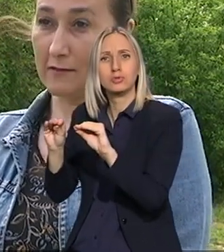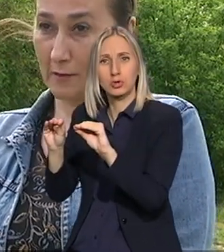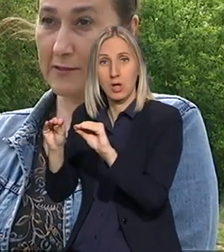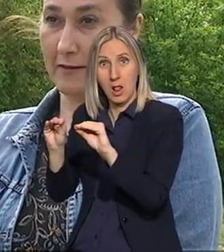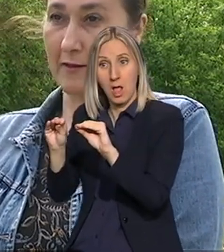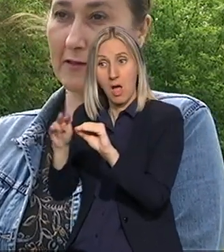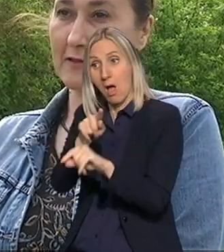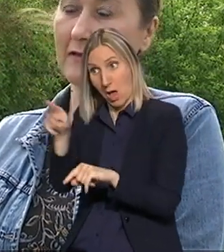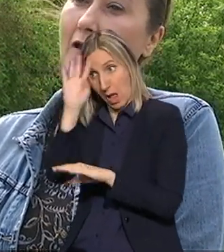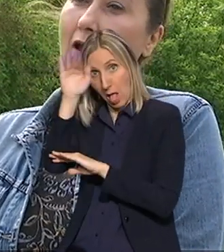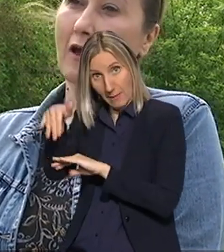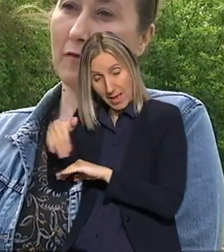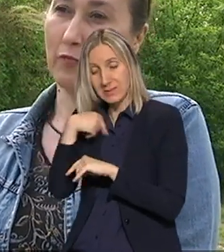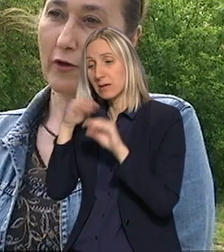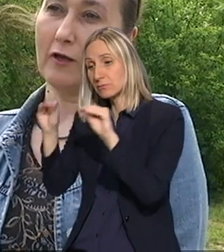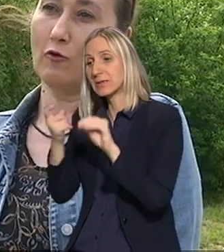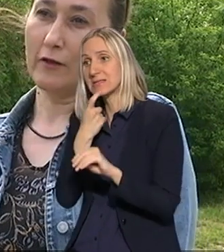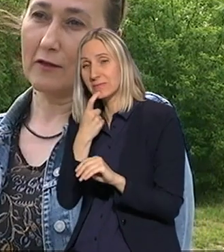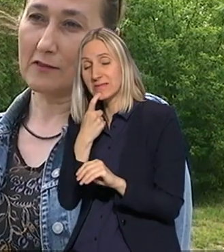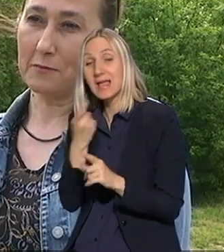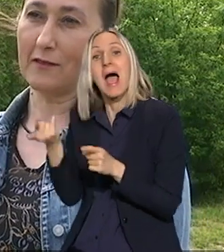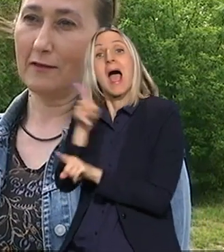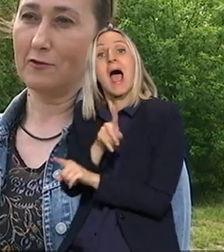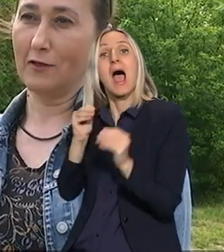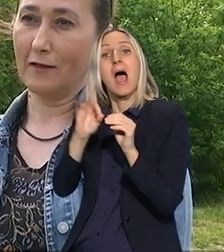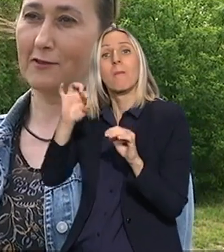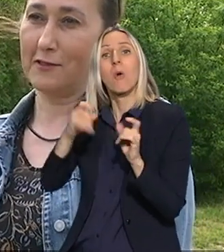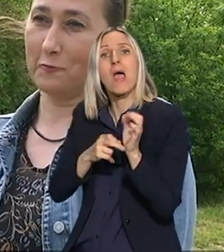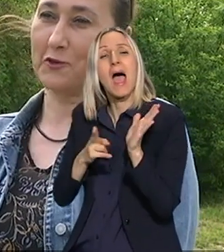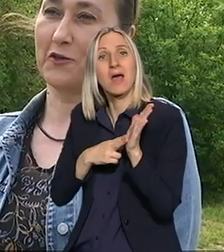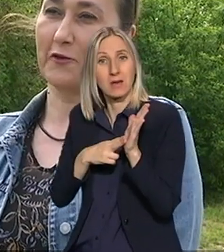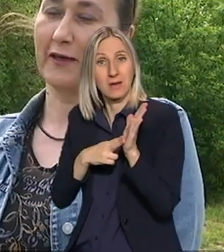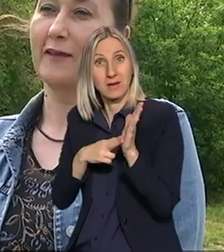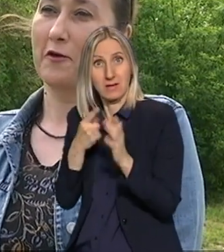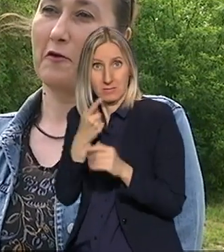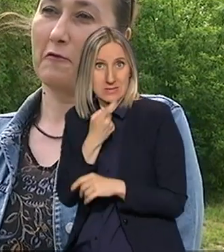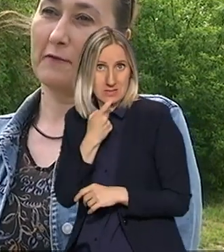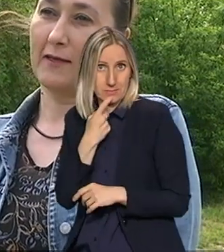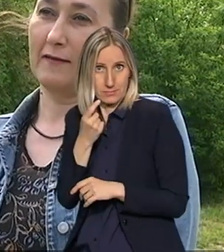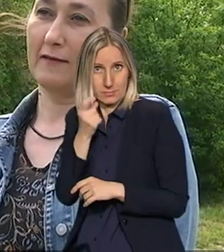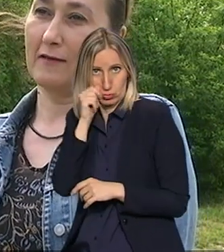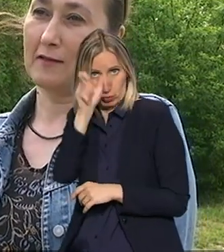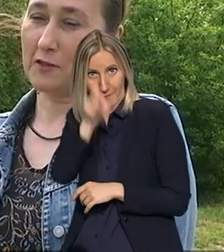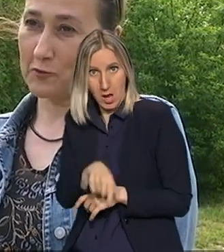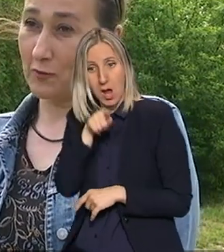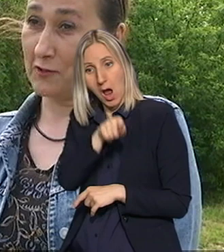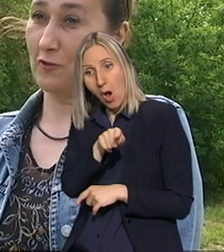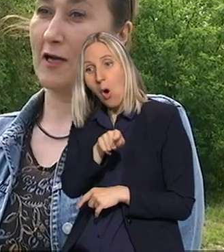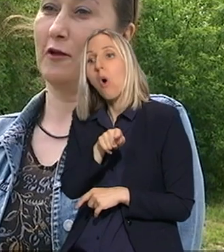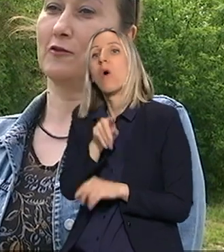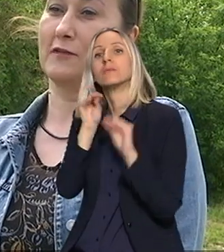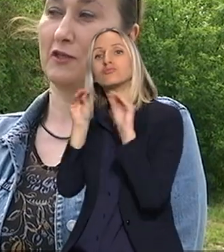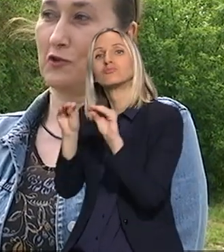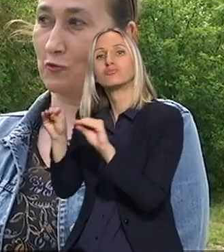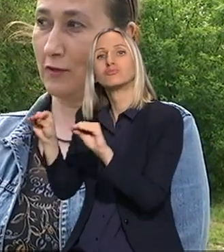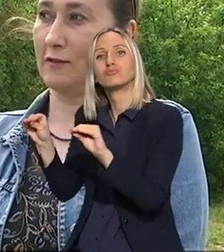Albance, srpski jezik, a Bojan, koji je srpske nacionalnosti, učio je srpsku